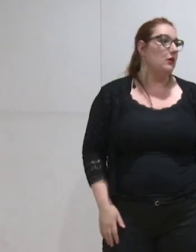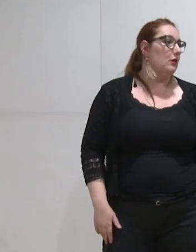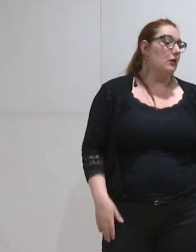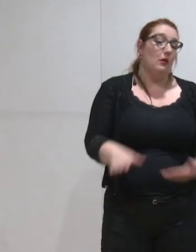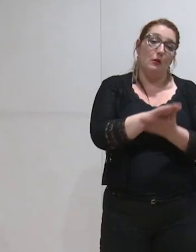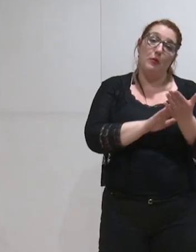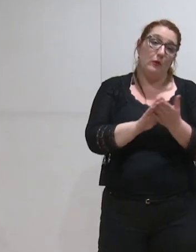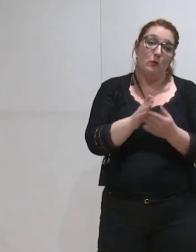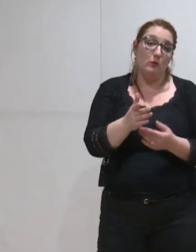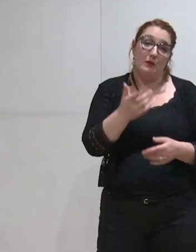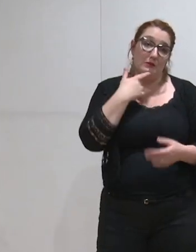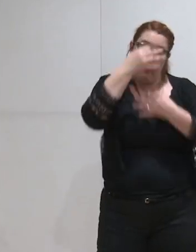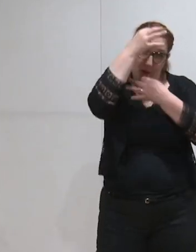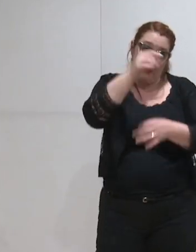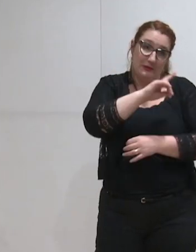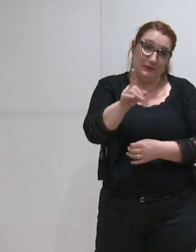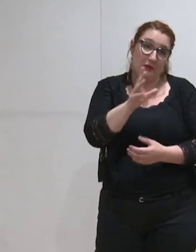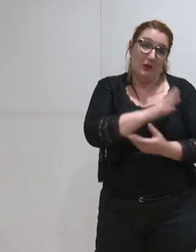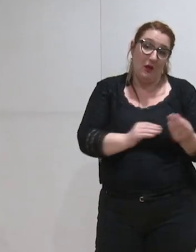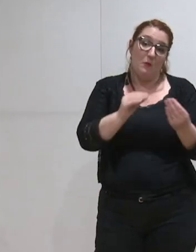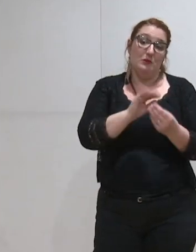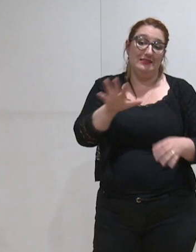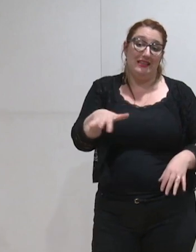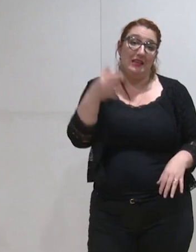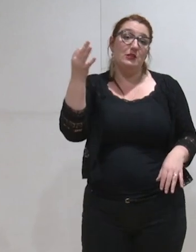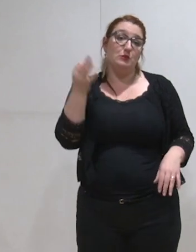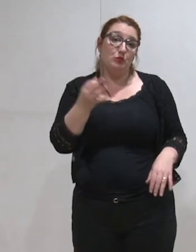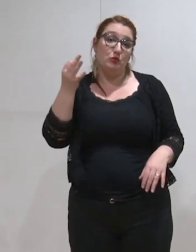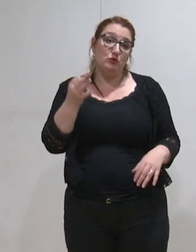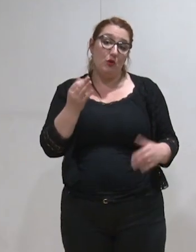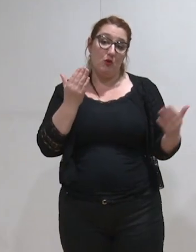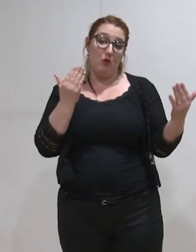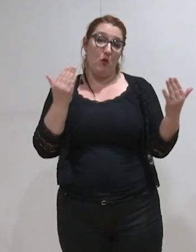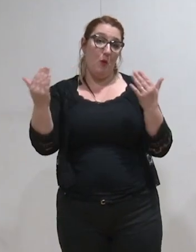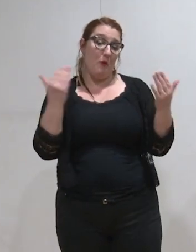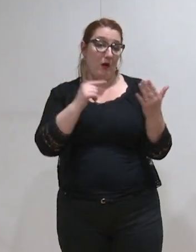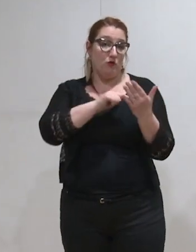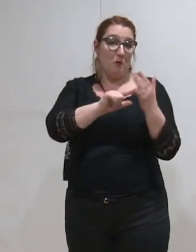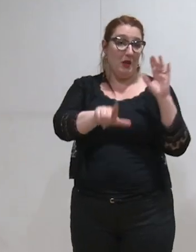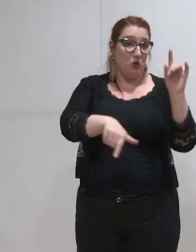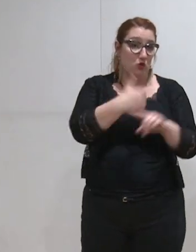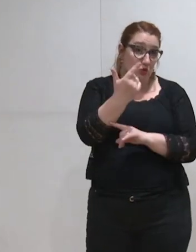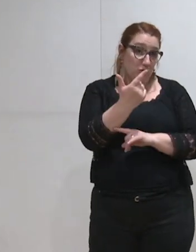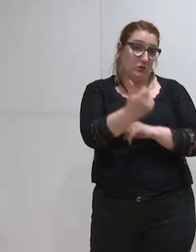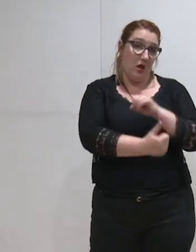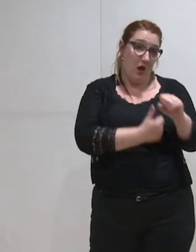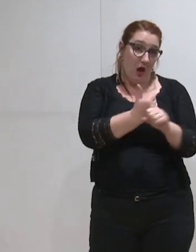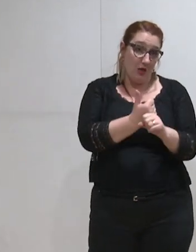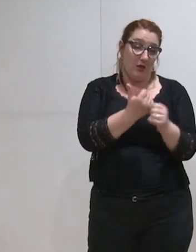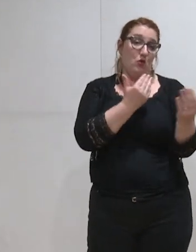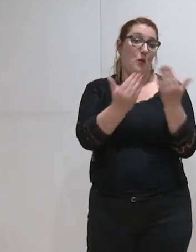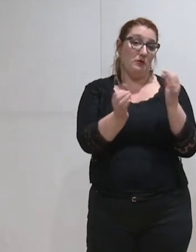exact et encore une fois c'est c'est 15 % plus élevé que ce qu'elle était en 2012 année de